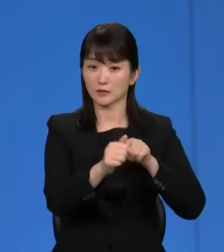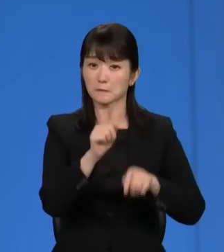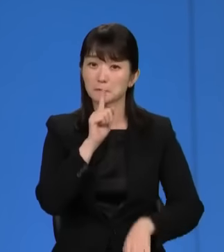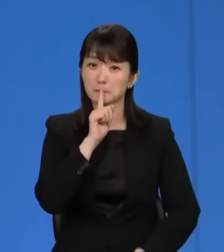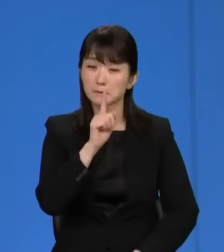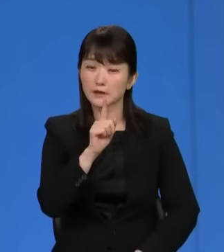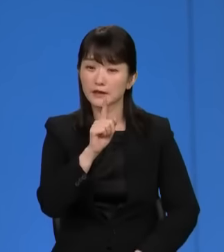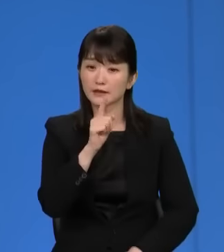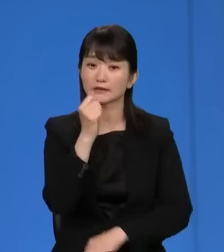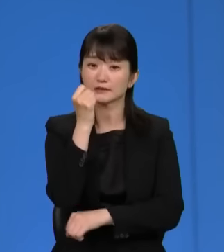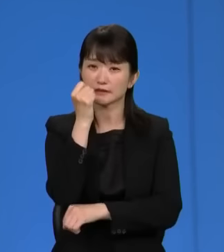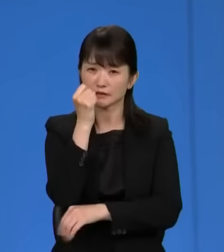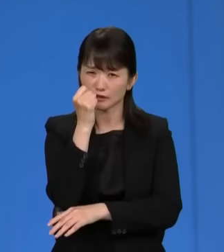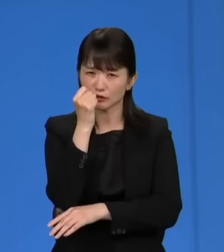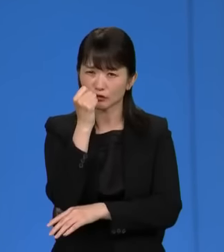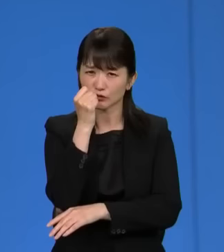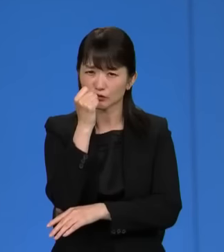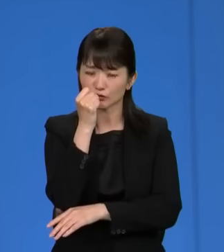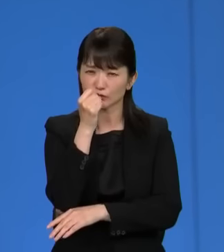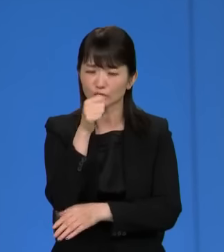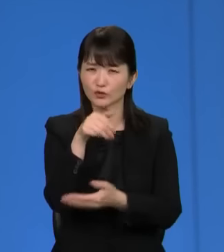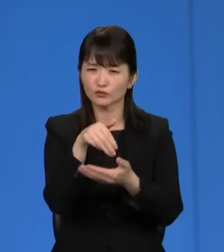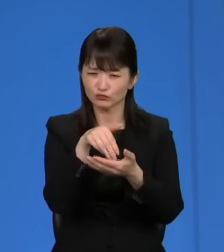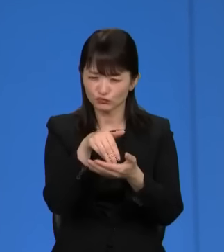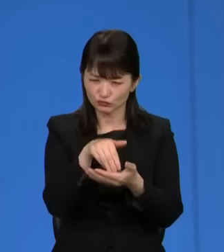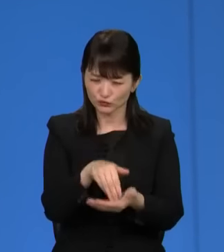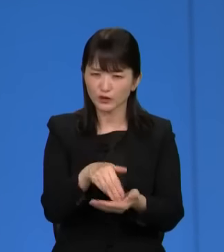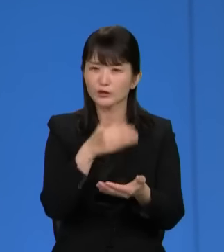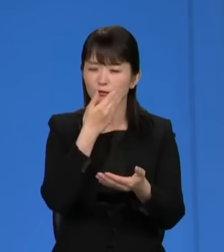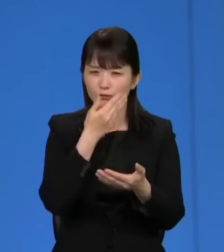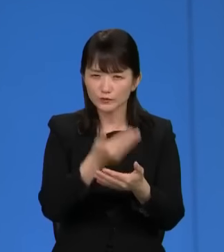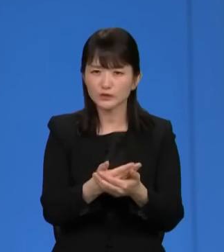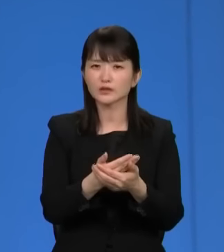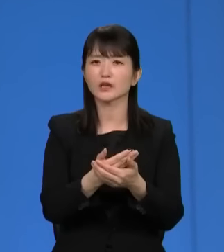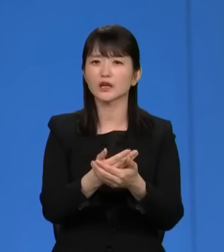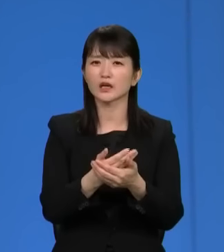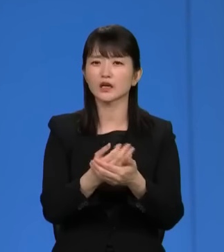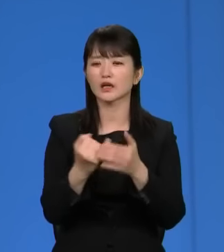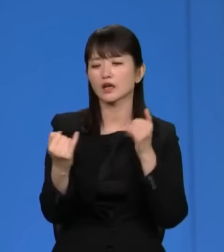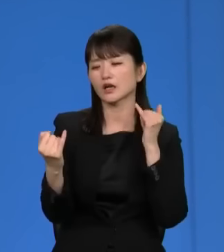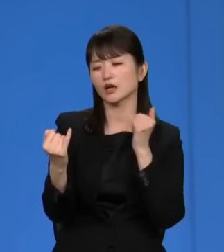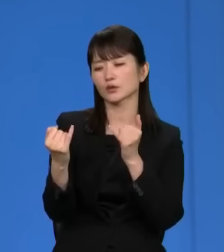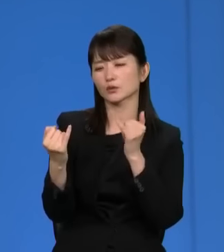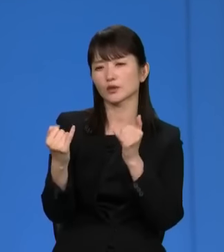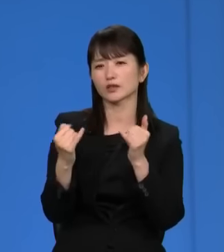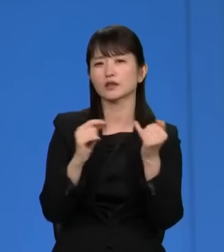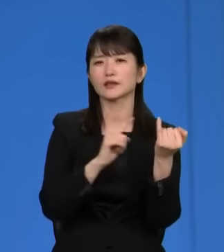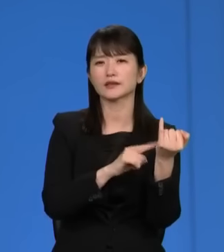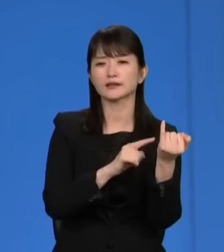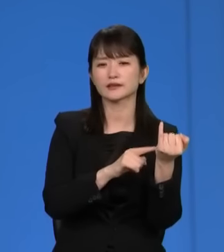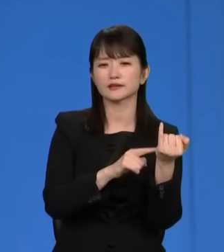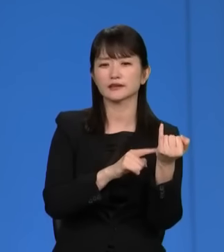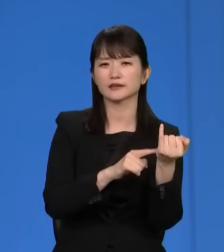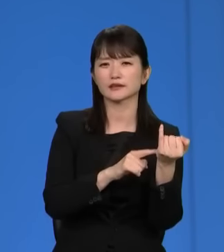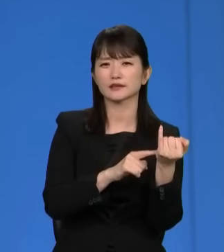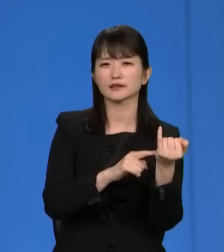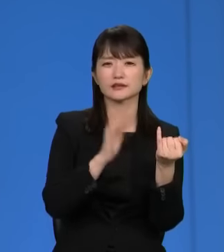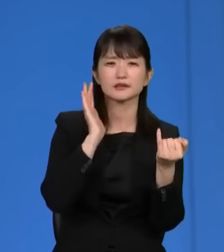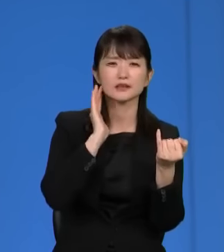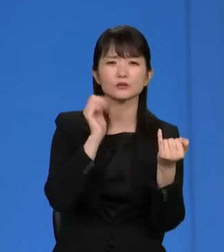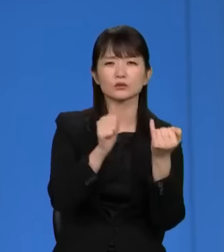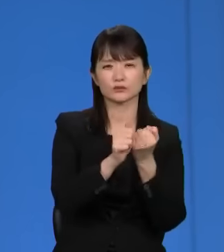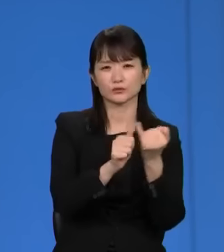대한 기본 무게가 있어야 될 것이고 또 통화를 한 분이 또 한 나라의 영부인이 때문에네